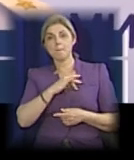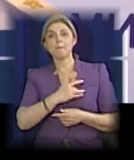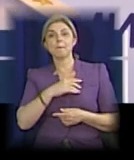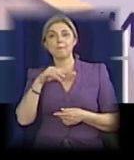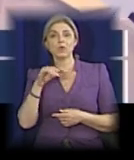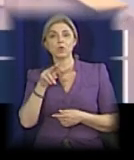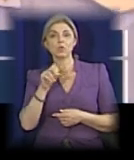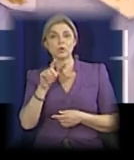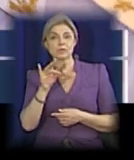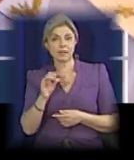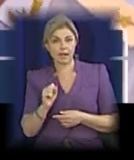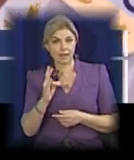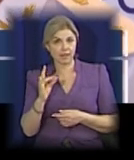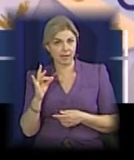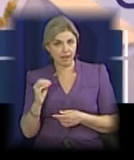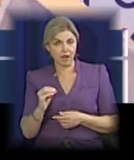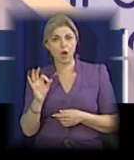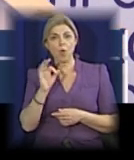ще три епізоди скоєння